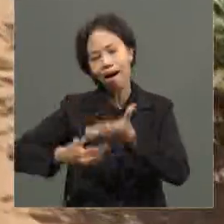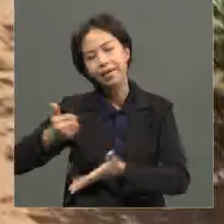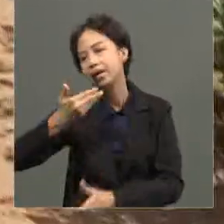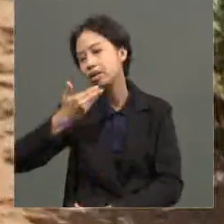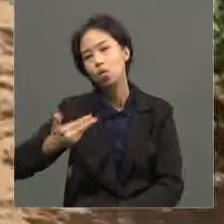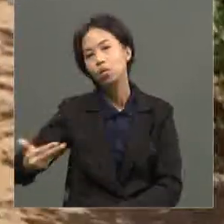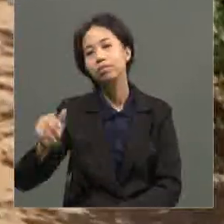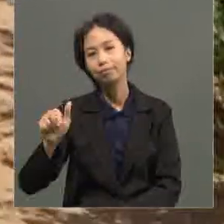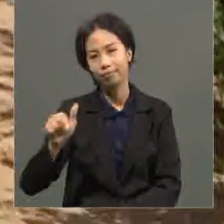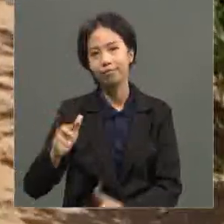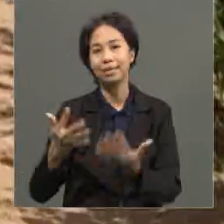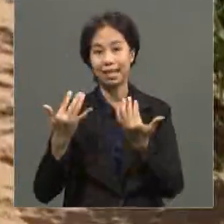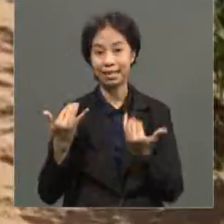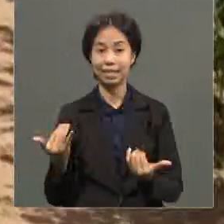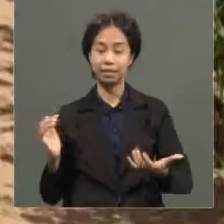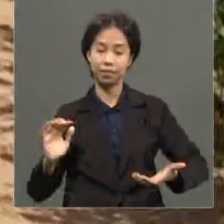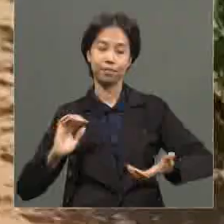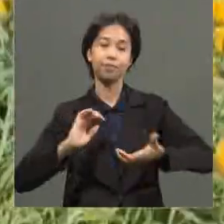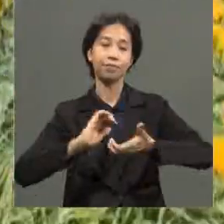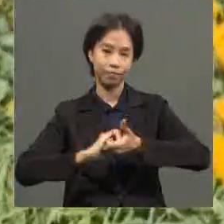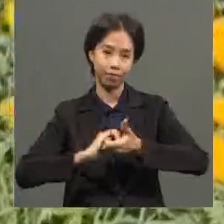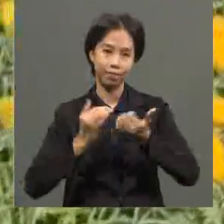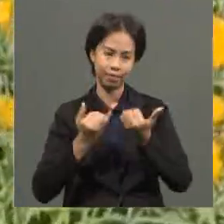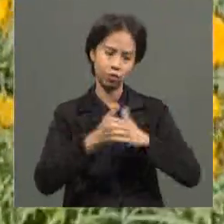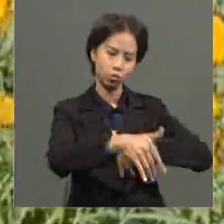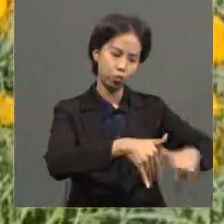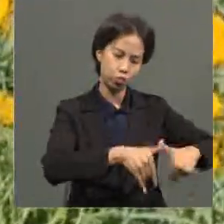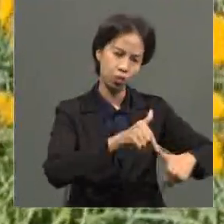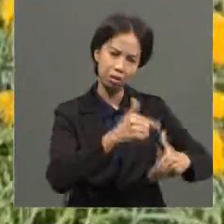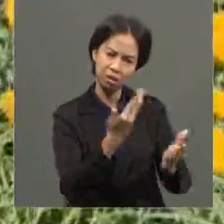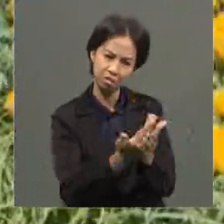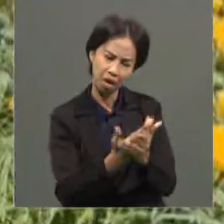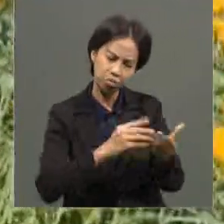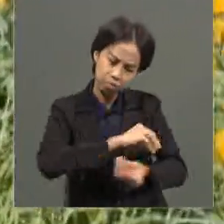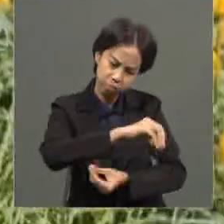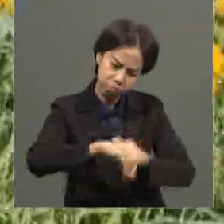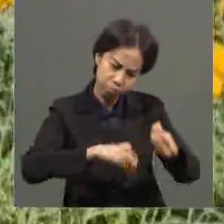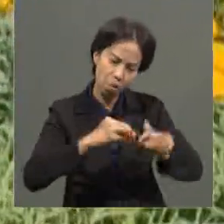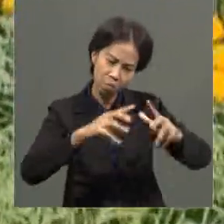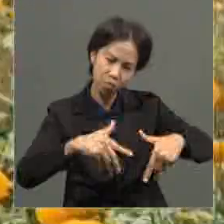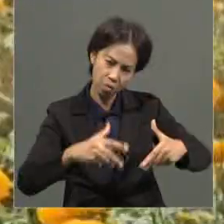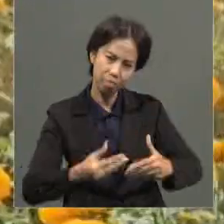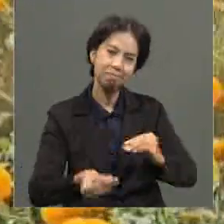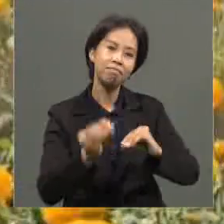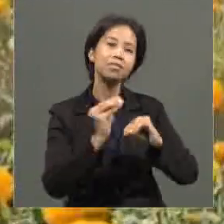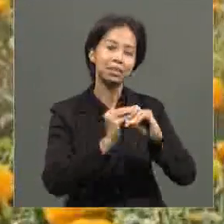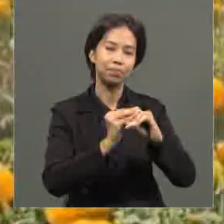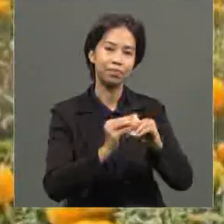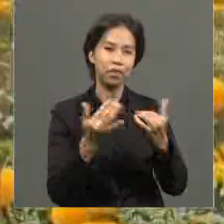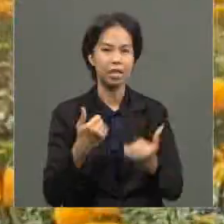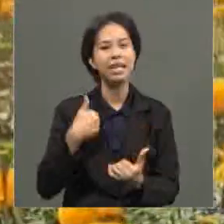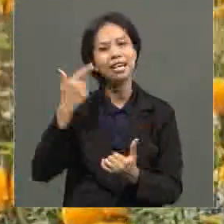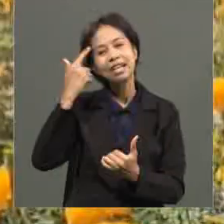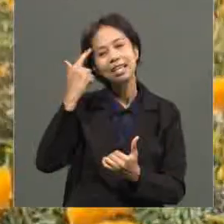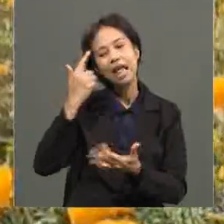ปีค่ะความร่วมมือในครั้งนี้ก็เลยทำให้ชาวบ้านเเขามีรายได้เพิ่มขึ้นช่วงเลือกตั้งท้องถิ่นช่วงนี้ก็น่าจะขายดี